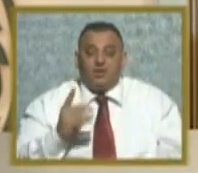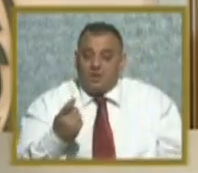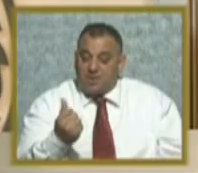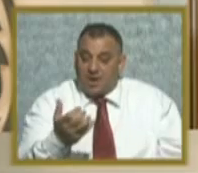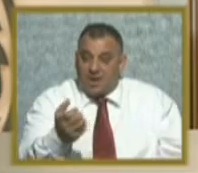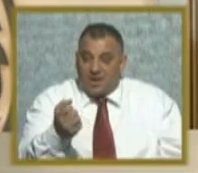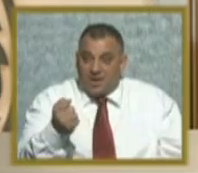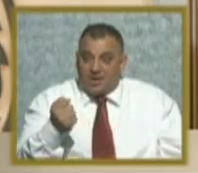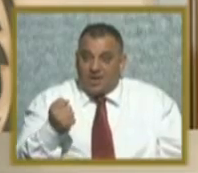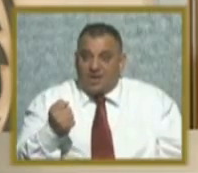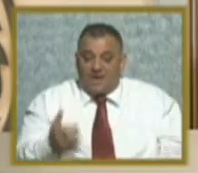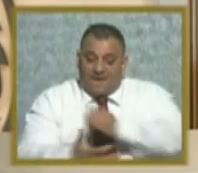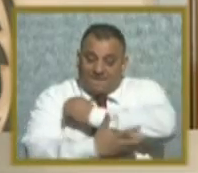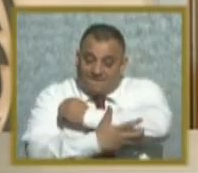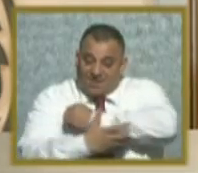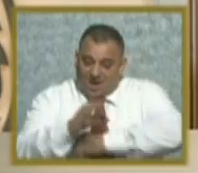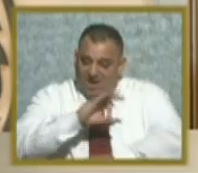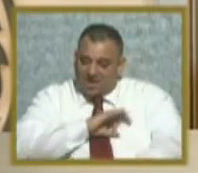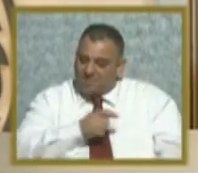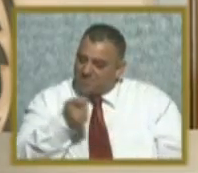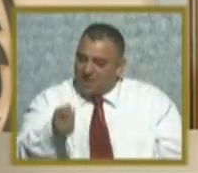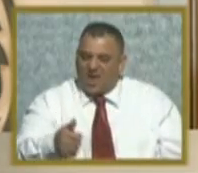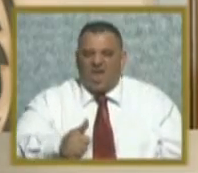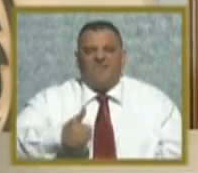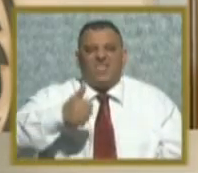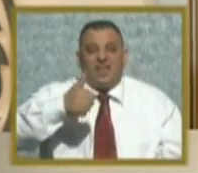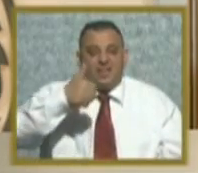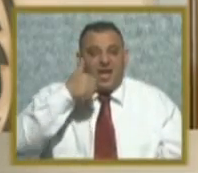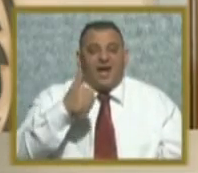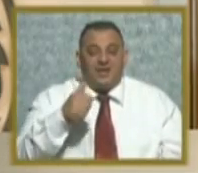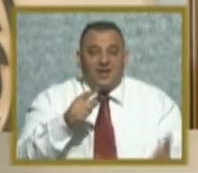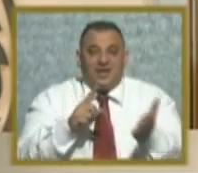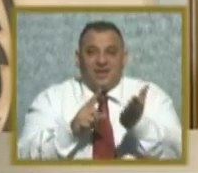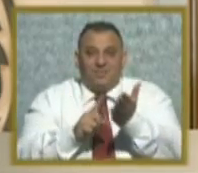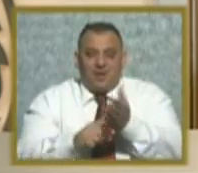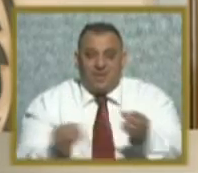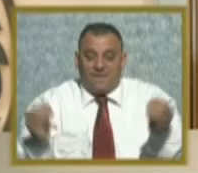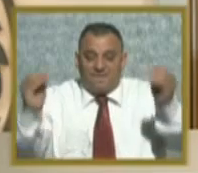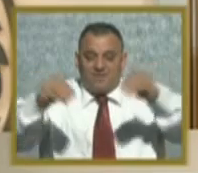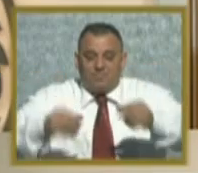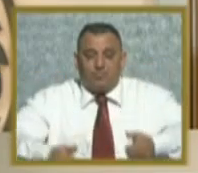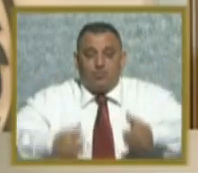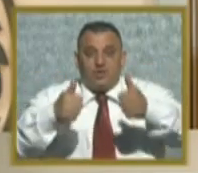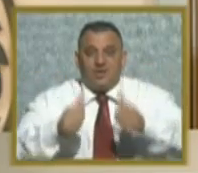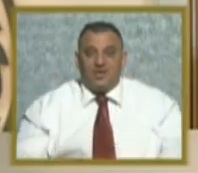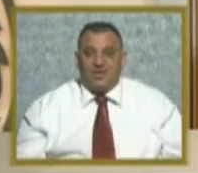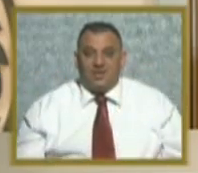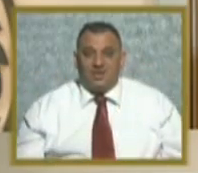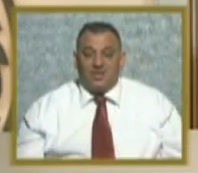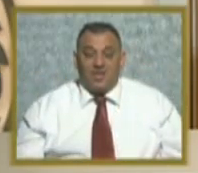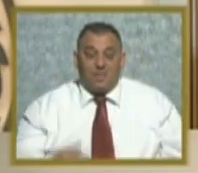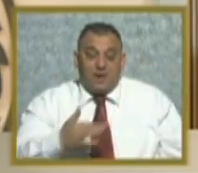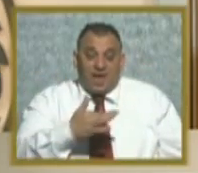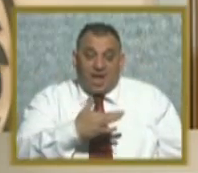الأموال صرفت على الفقراء وعلى المساكين أفضل ويبقى الأجر والثواب. أما إذا كان